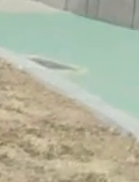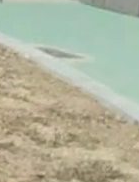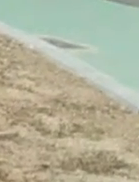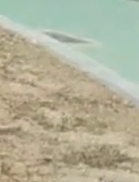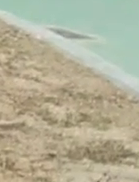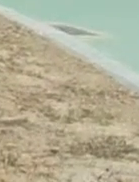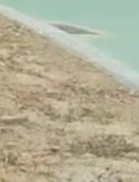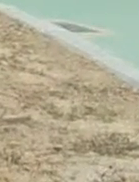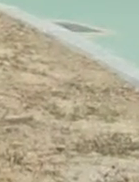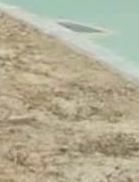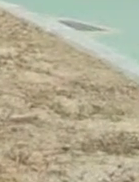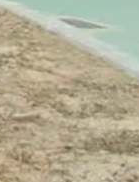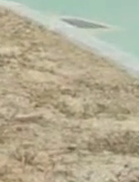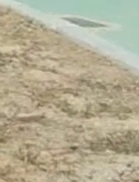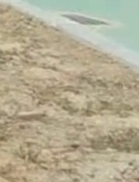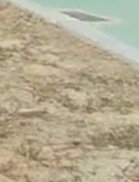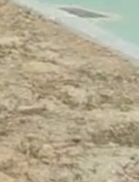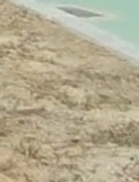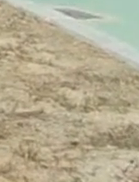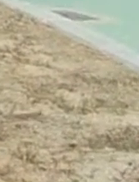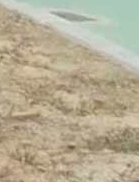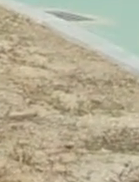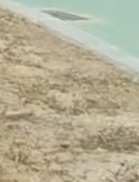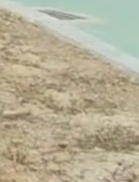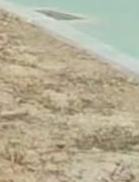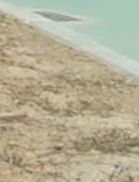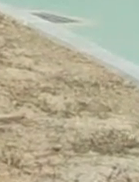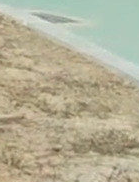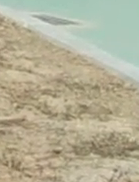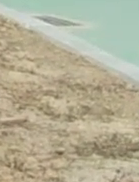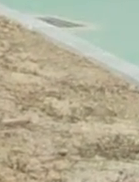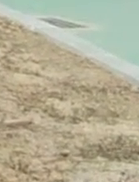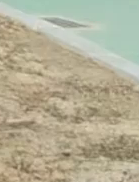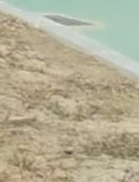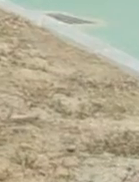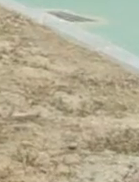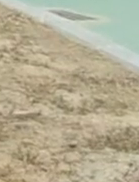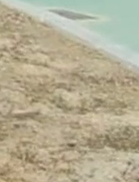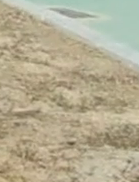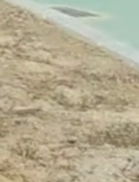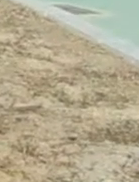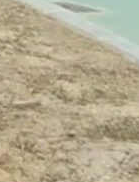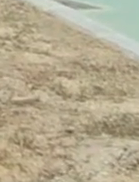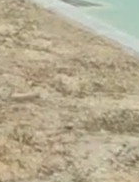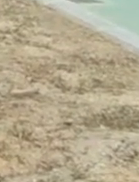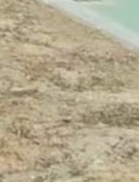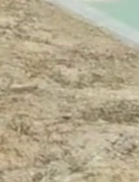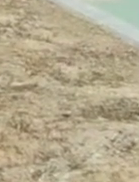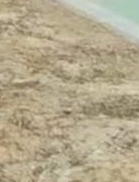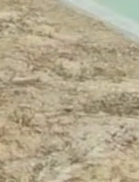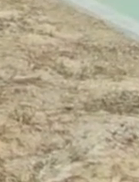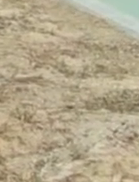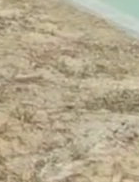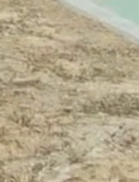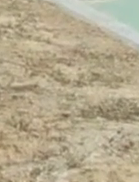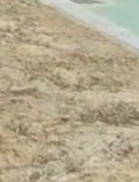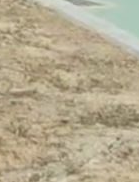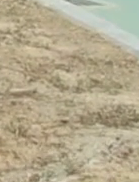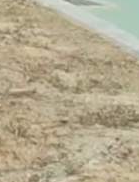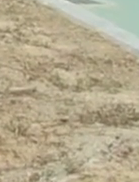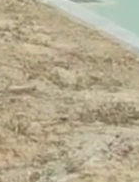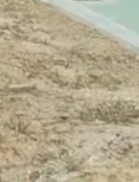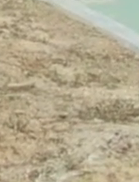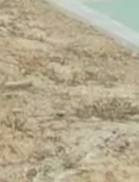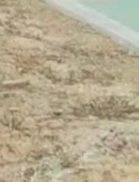저만 그런가요? 날씨는 쌀쌀하고 마음은 쓸쓸하고 외롭고 허하고 거기에다 불러주는 사람도 없고 갈 곳도